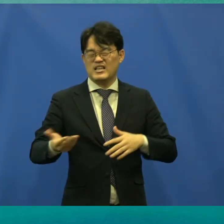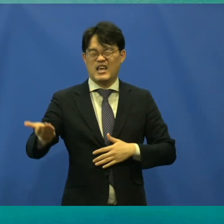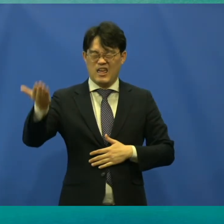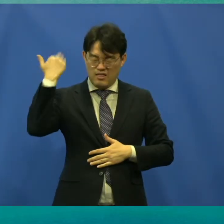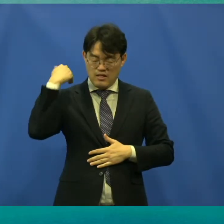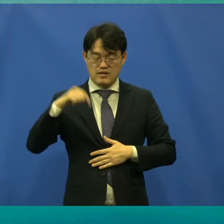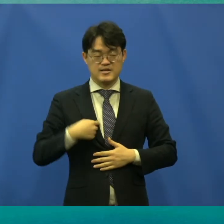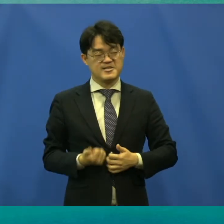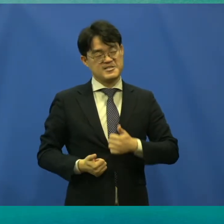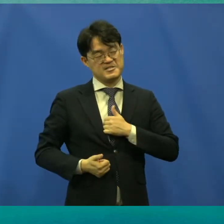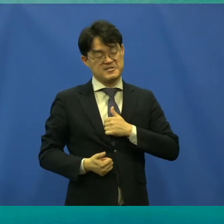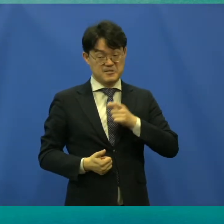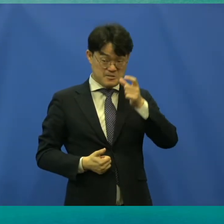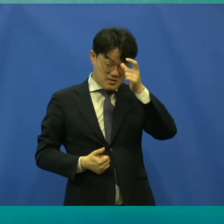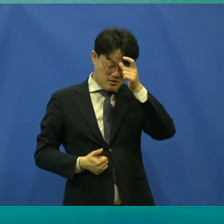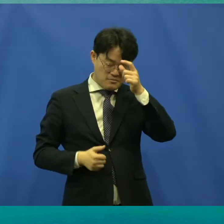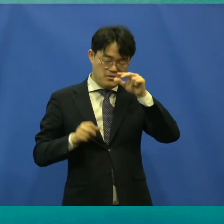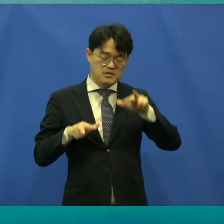여러분,